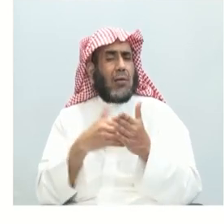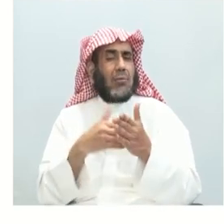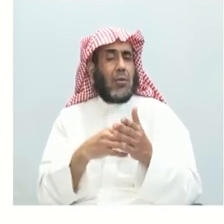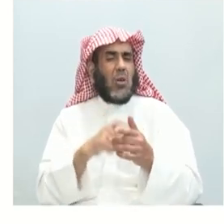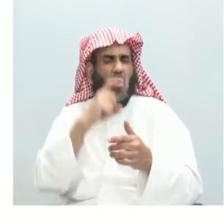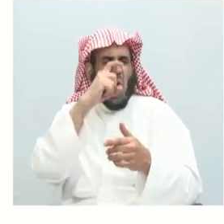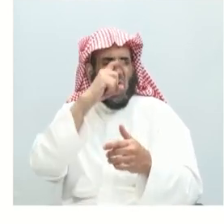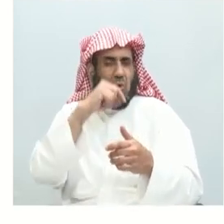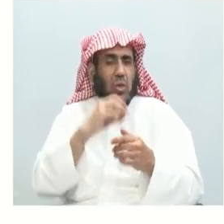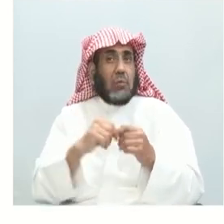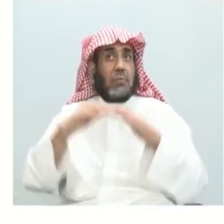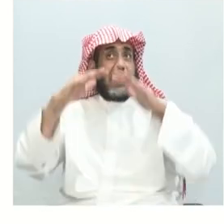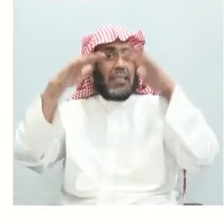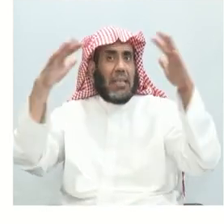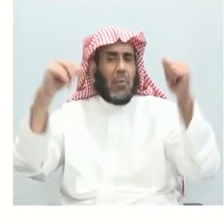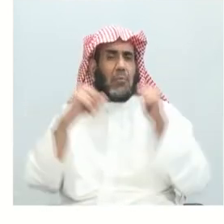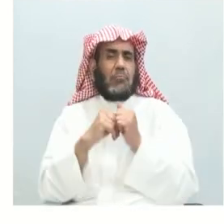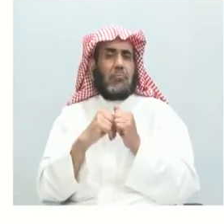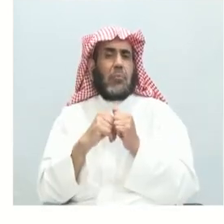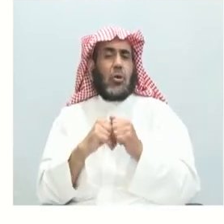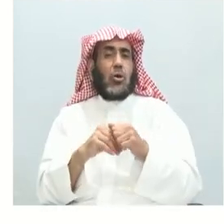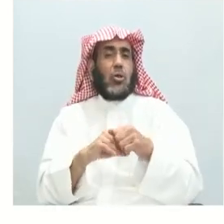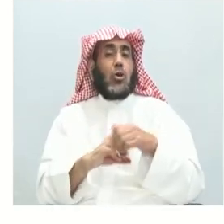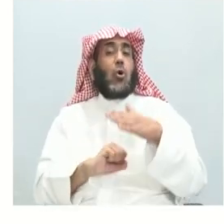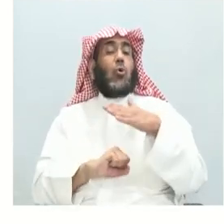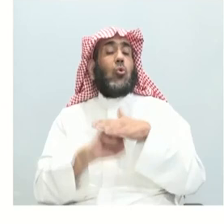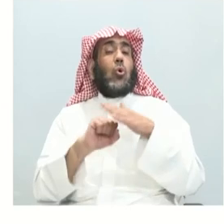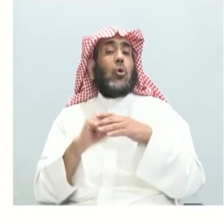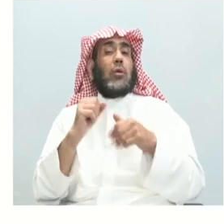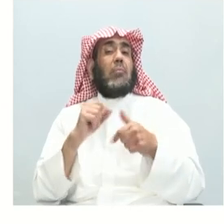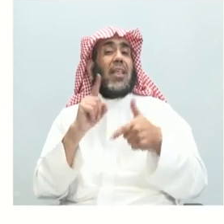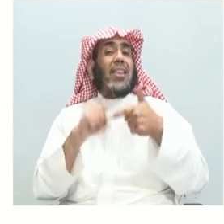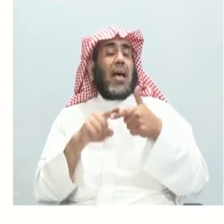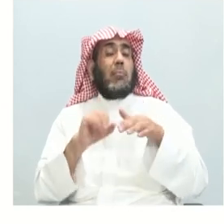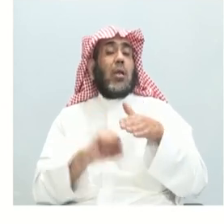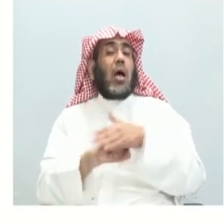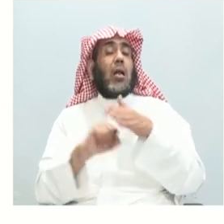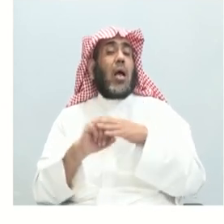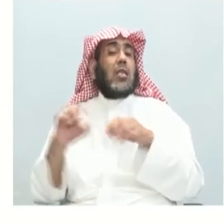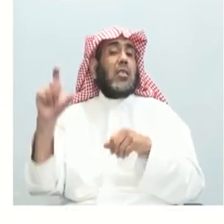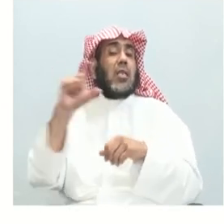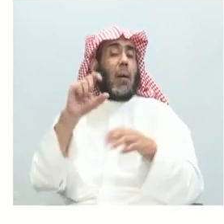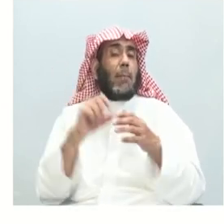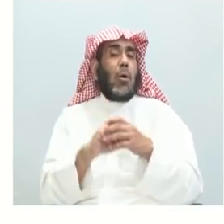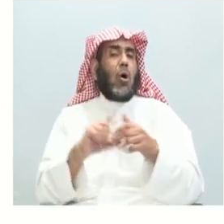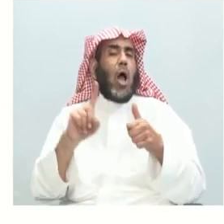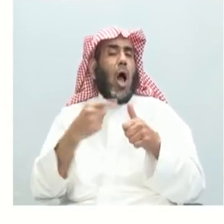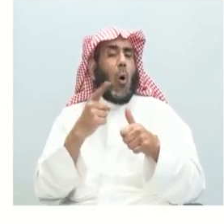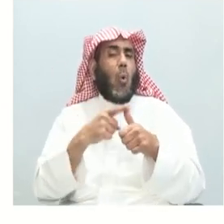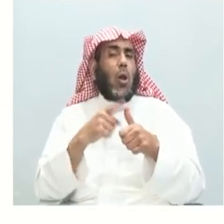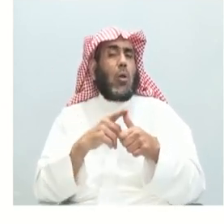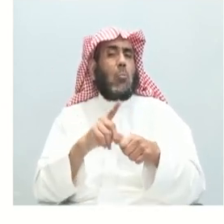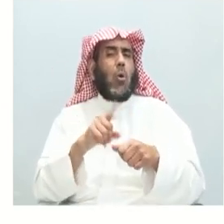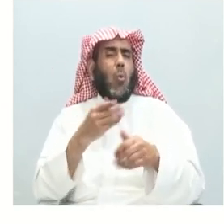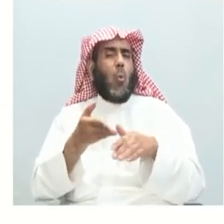فرضت في السماء الركن الثاني من اركان الاسلام اول ما